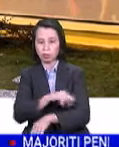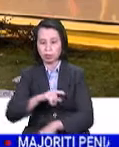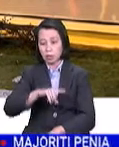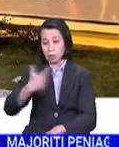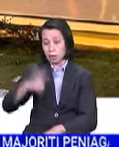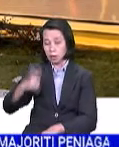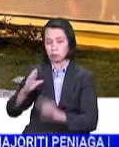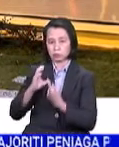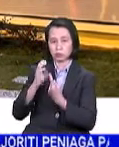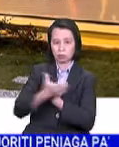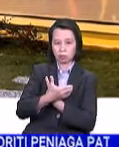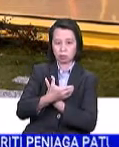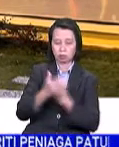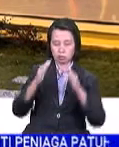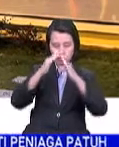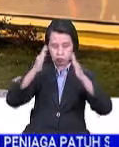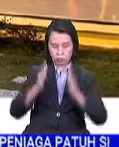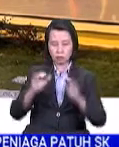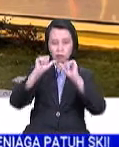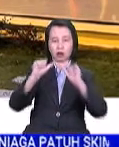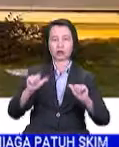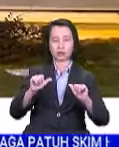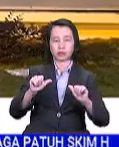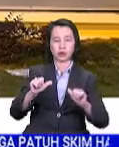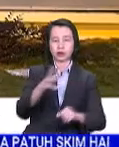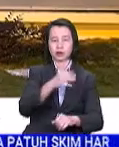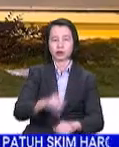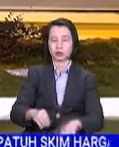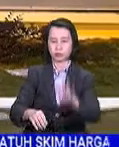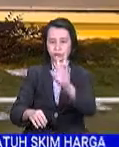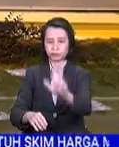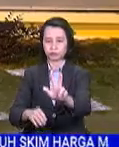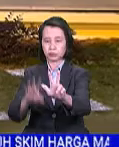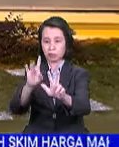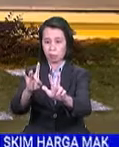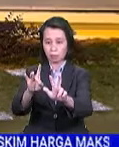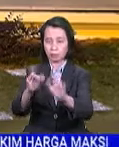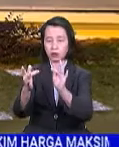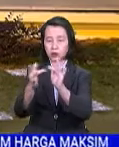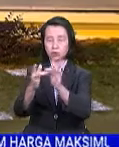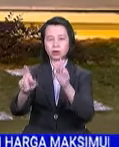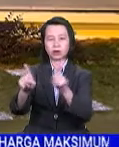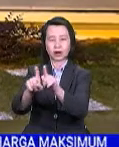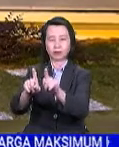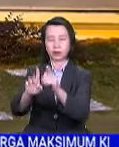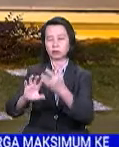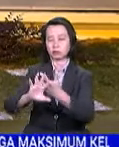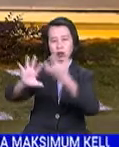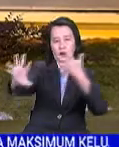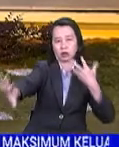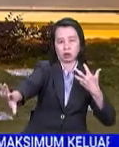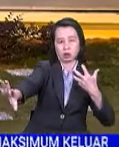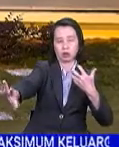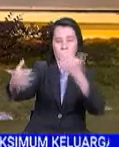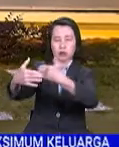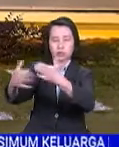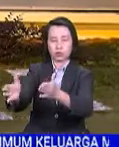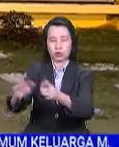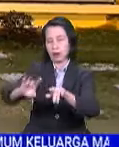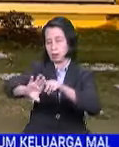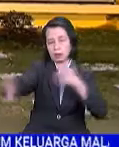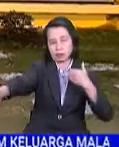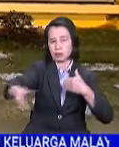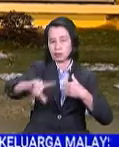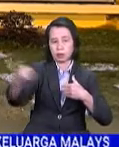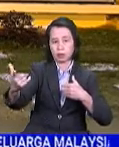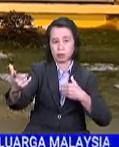selebihnya dikuarantin di blok asrama. Manakala seramai 38 kontak rapat telah diasingkan di blok asrama yang